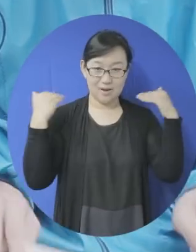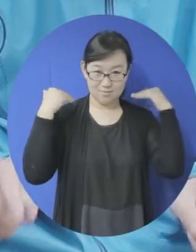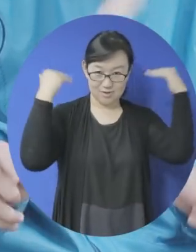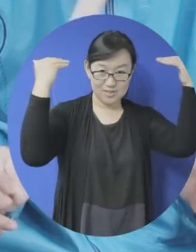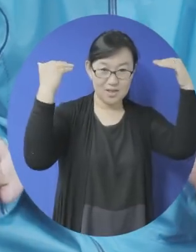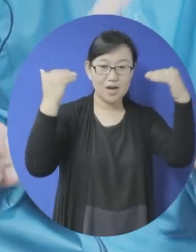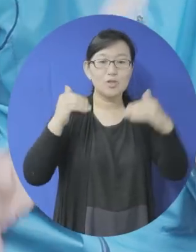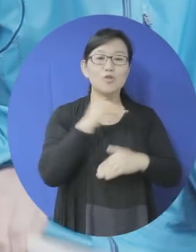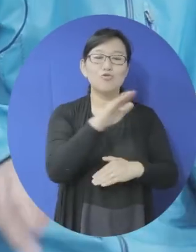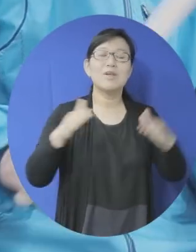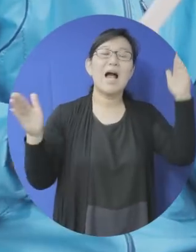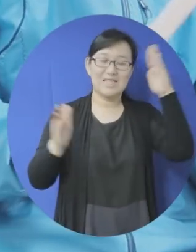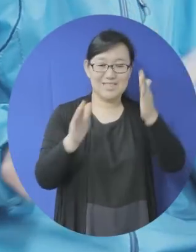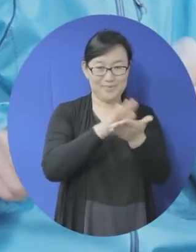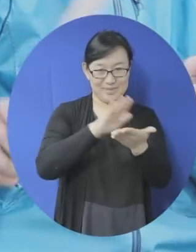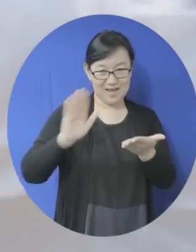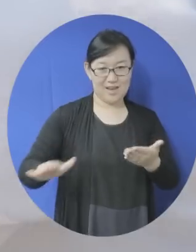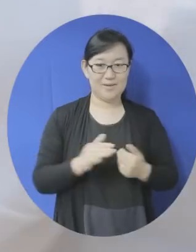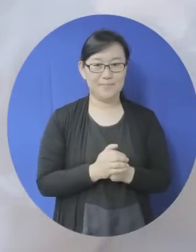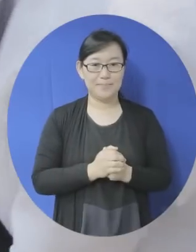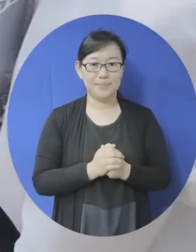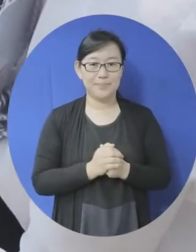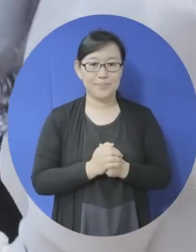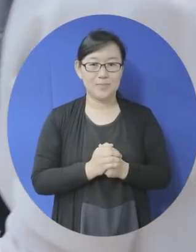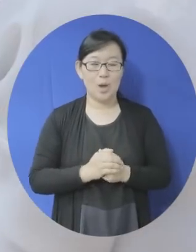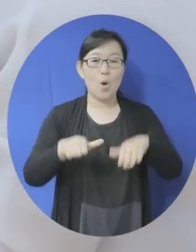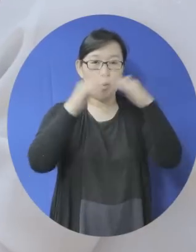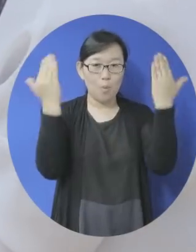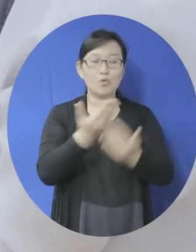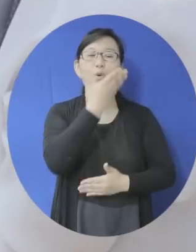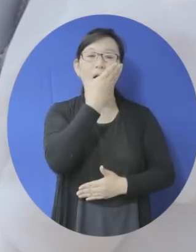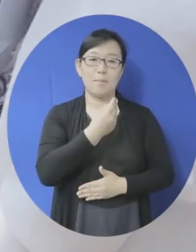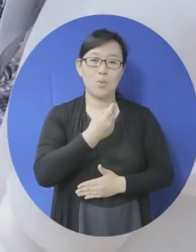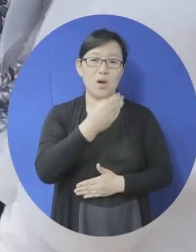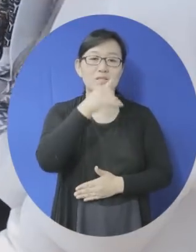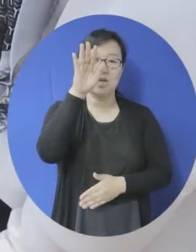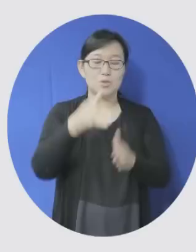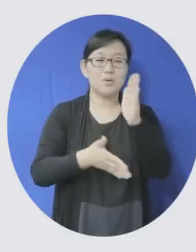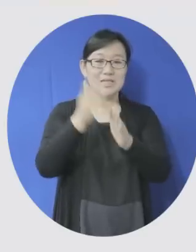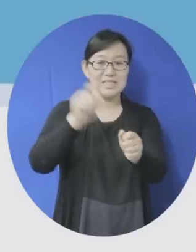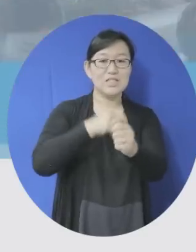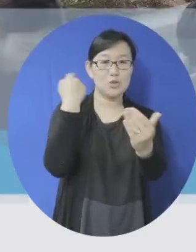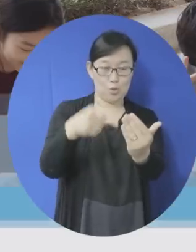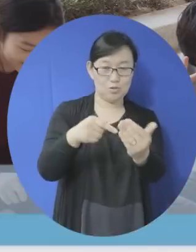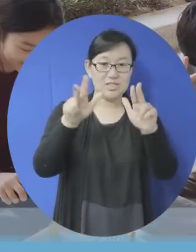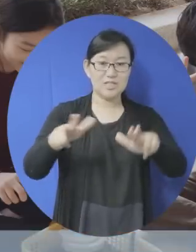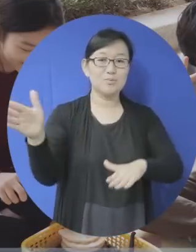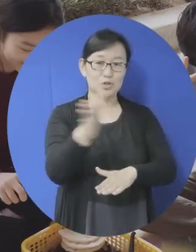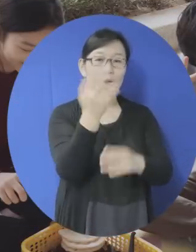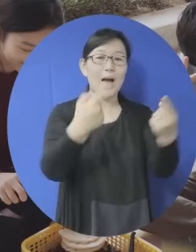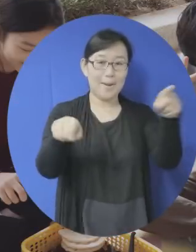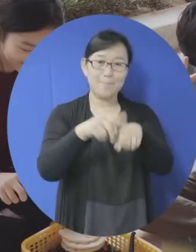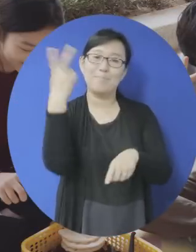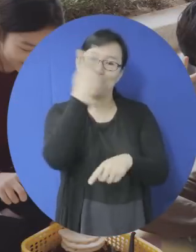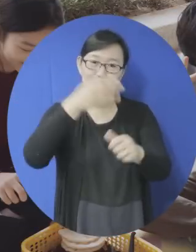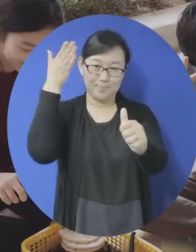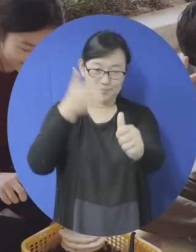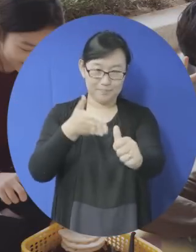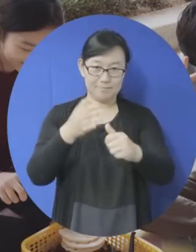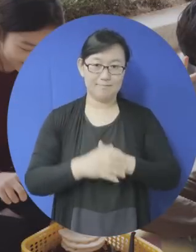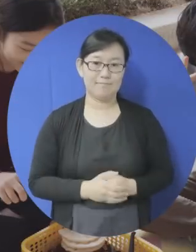함께 성장해 나가는 우리 아이들입니다. 모두가 행복한 세종의 특수교육, 지금부터